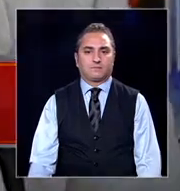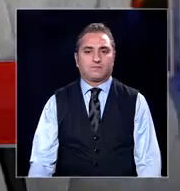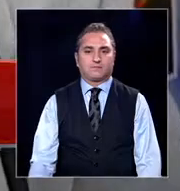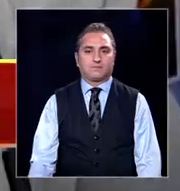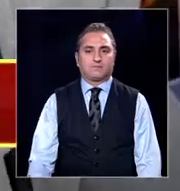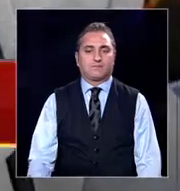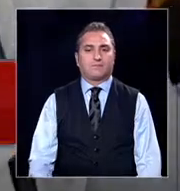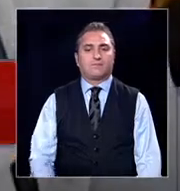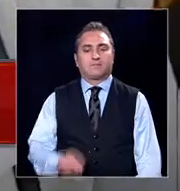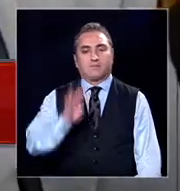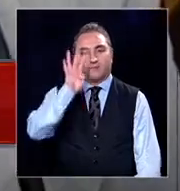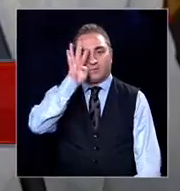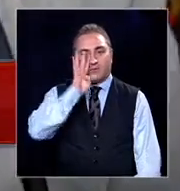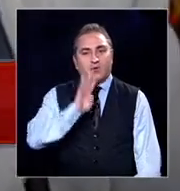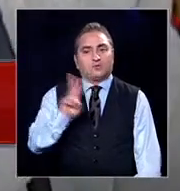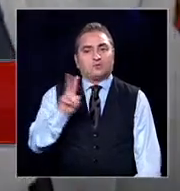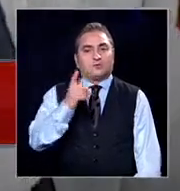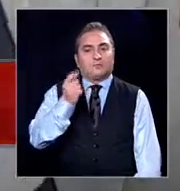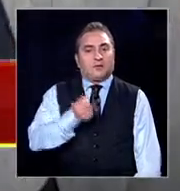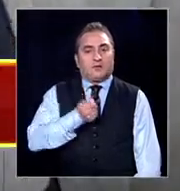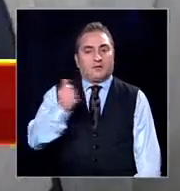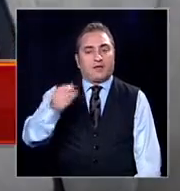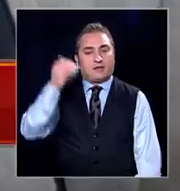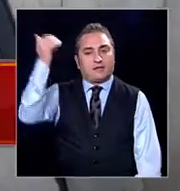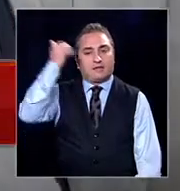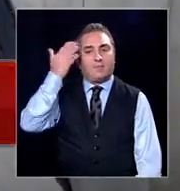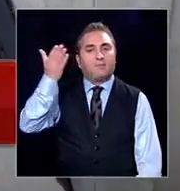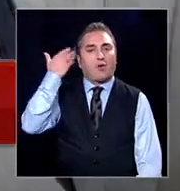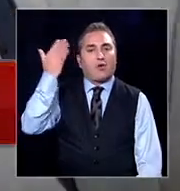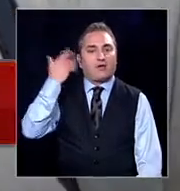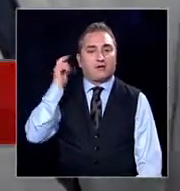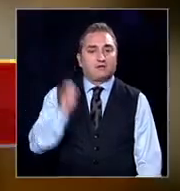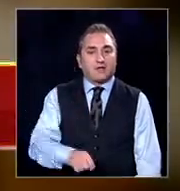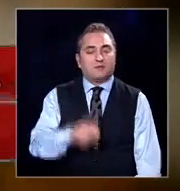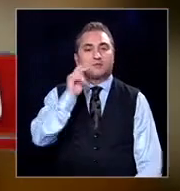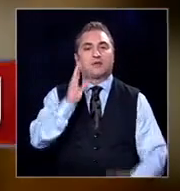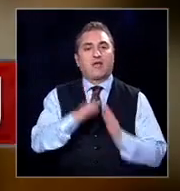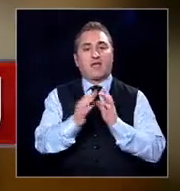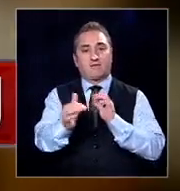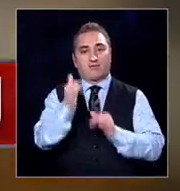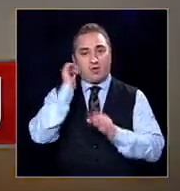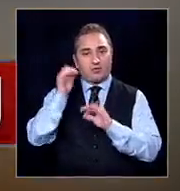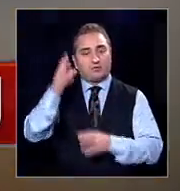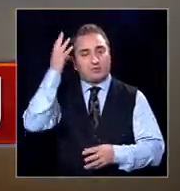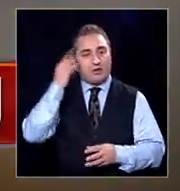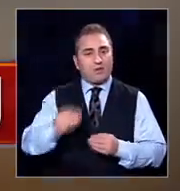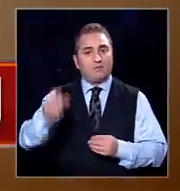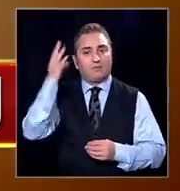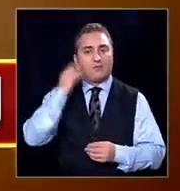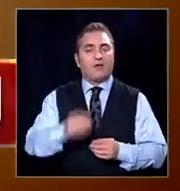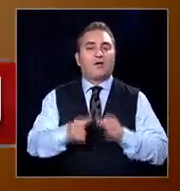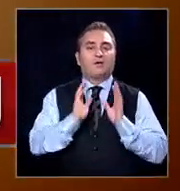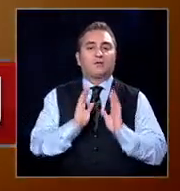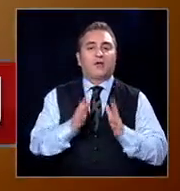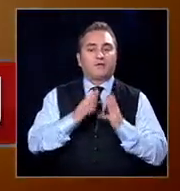söyledim. 420 lira ödeyip dip boya yaptıran avukatın iddiaya göre eve döndüğünde saçları kopmaya ve dökülmeye